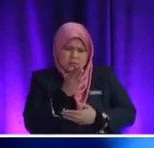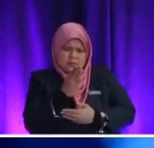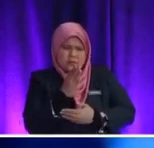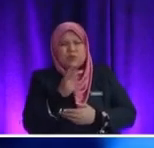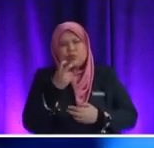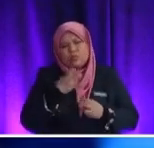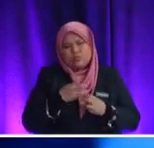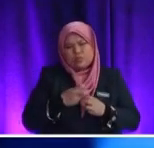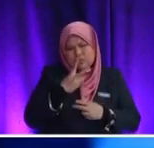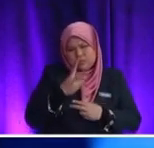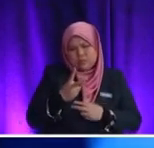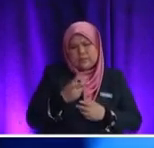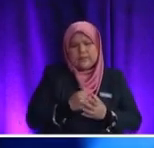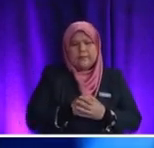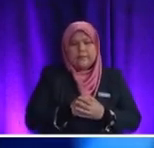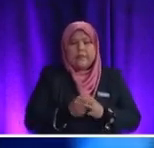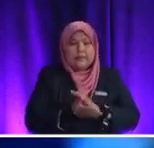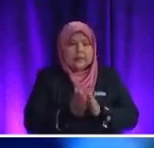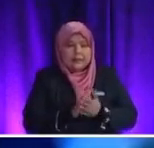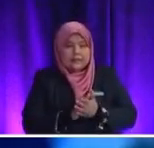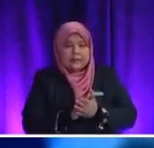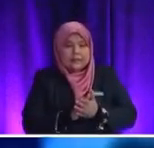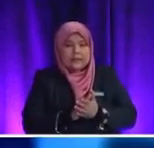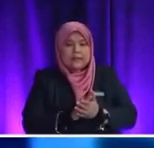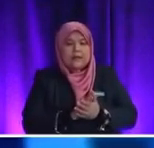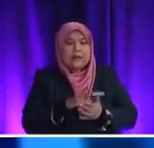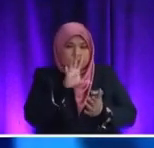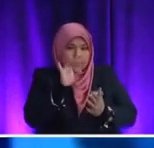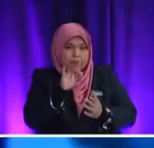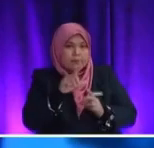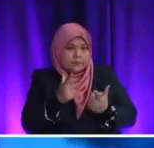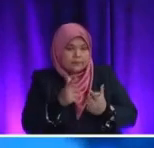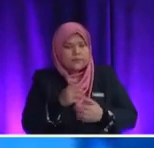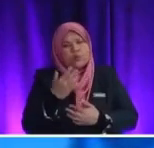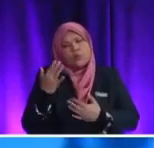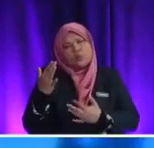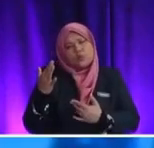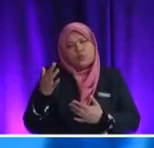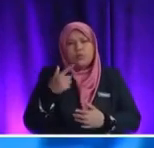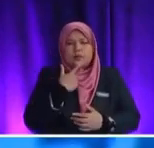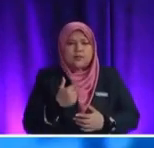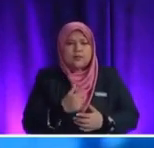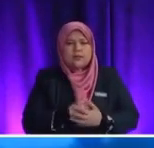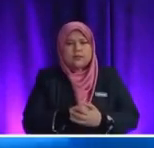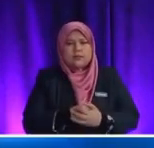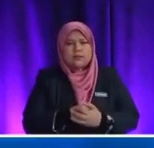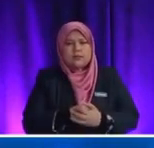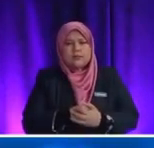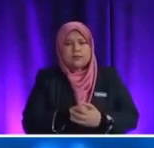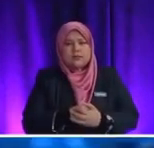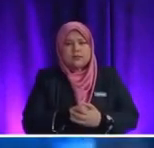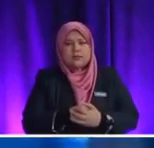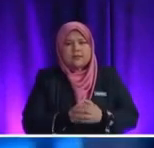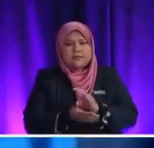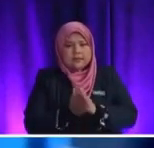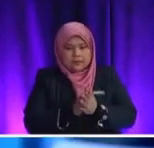Yesung masukkan untuk kita melihat soap selain adalah mungkin kita tunggu lamo Sigit tapi tanpa kita teruskan dulu